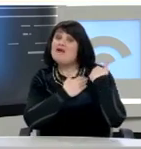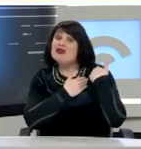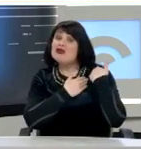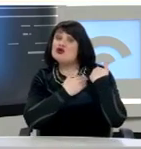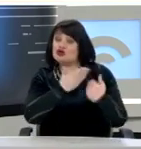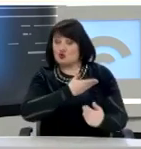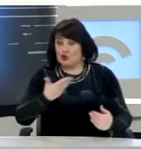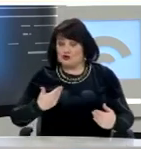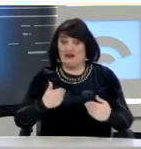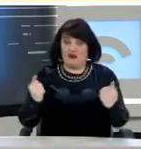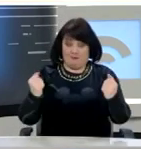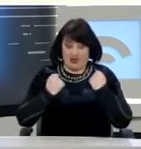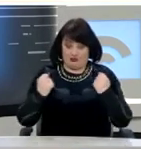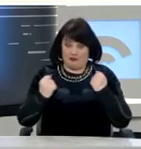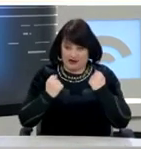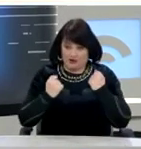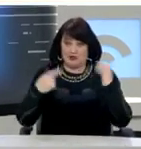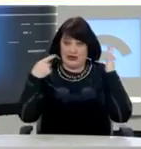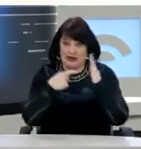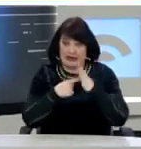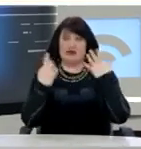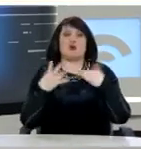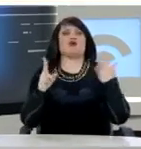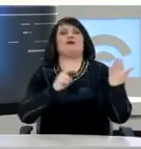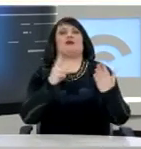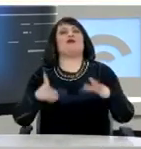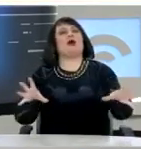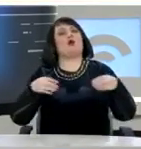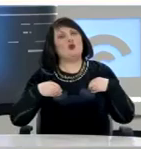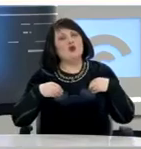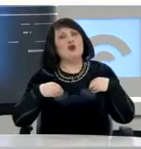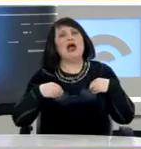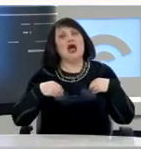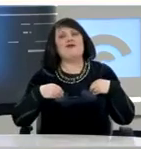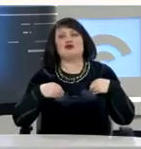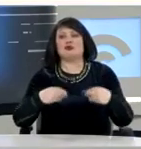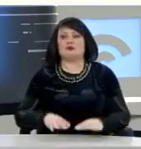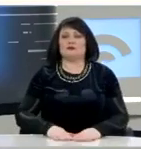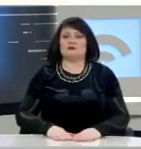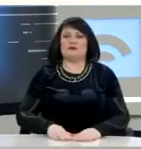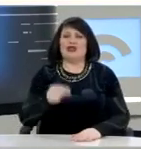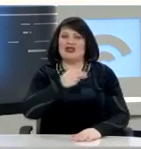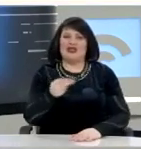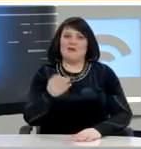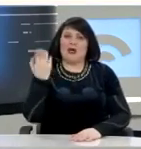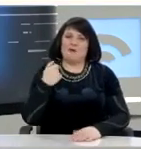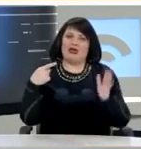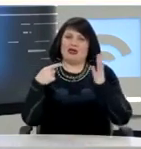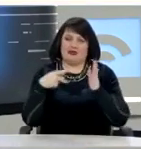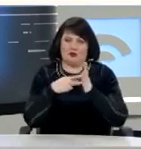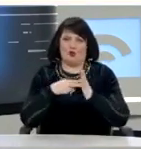των Ιουγκοσλάβων έγινε αποδεκτή το 1977. Και όταν μπήκε αυτό το θέμα ορθά το